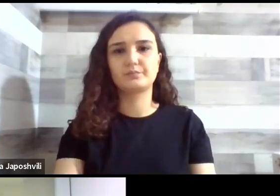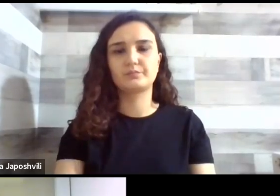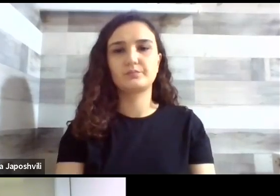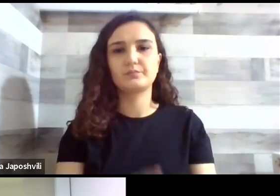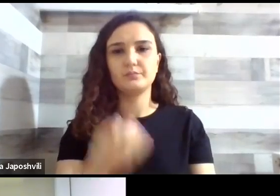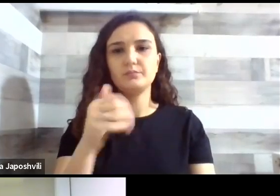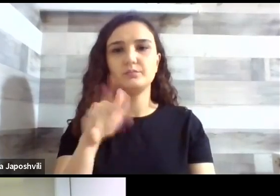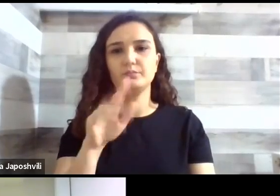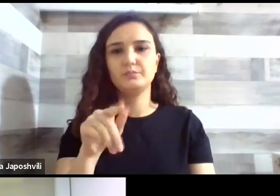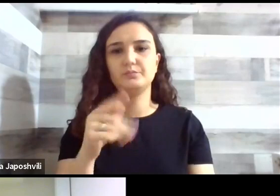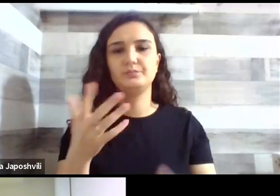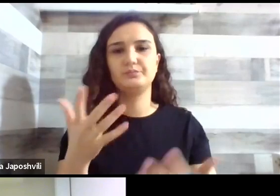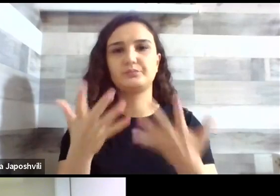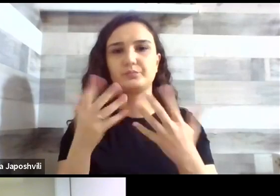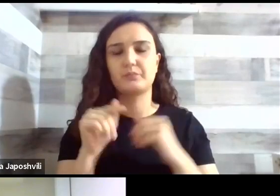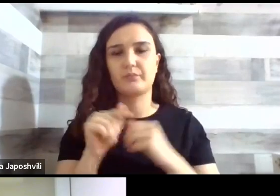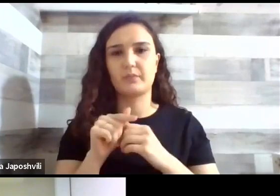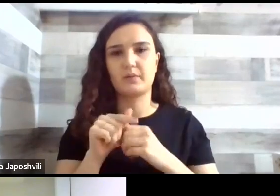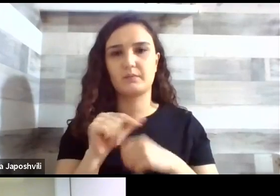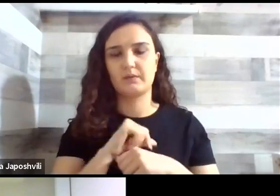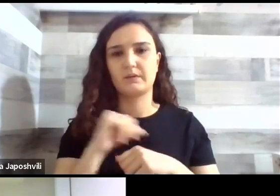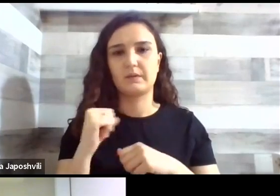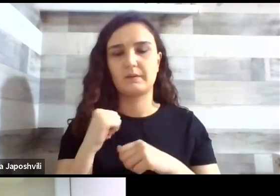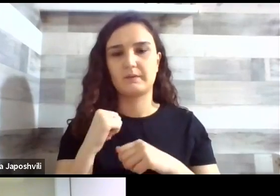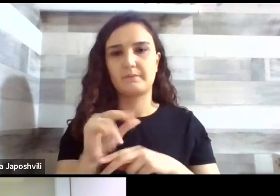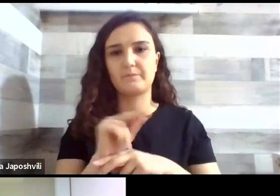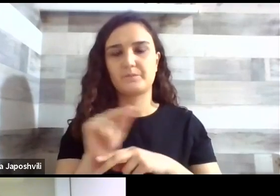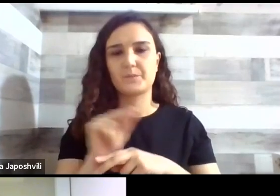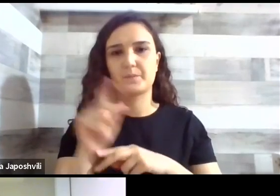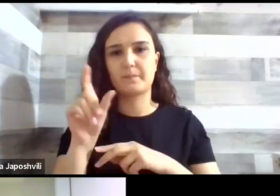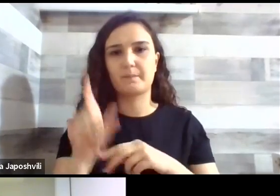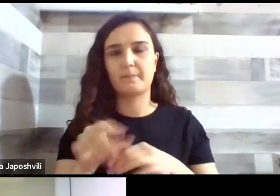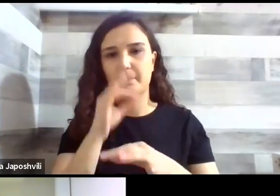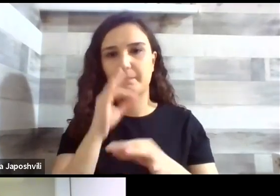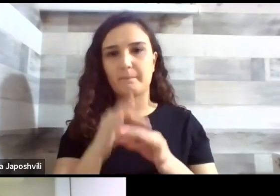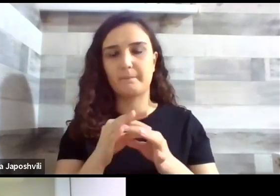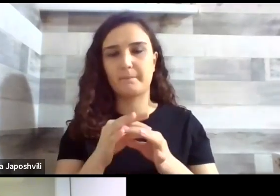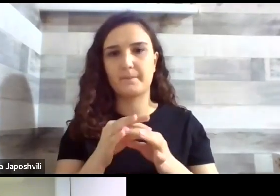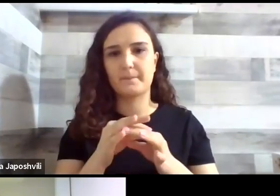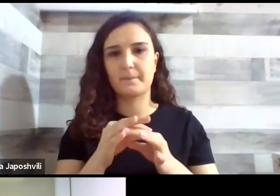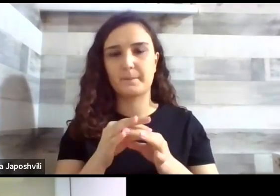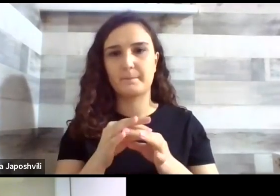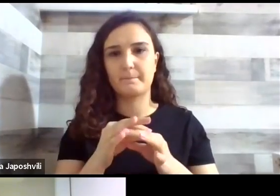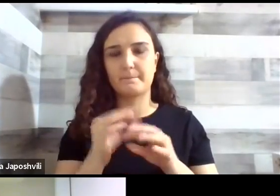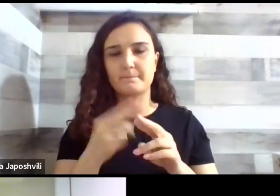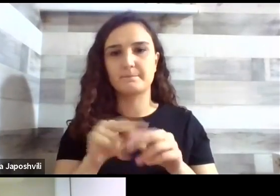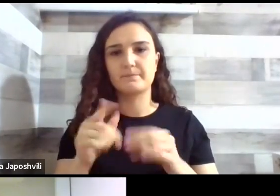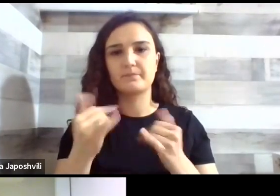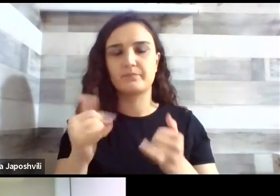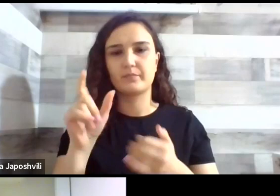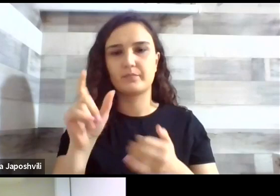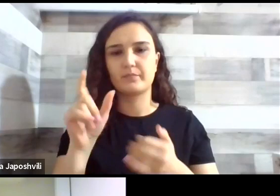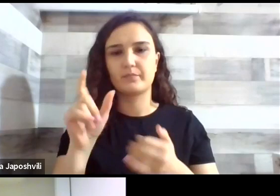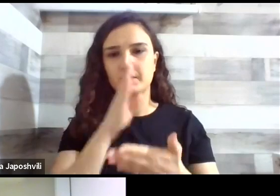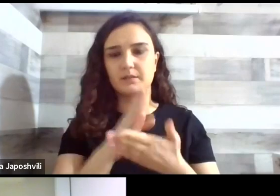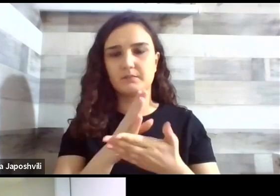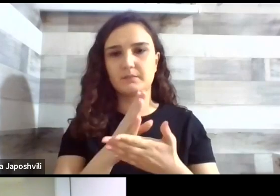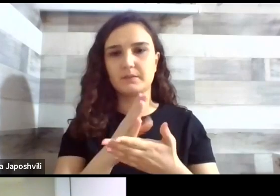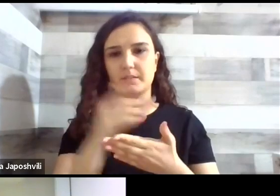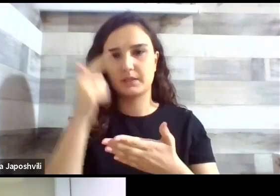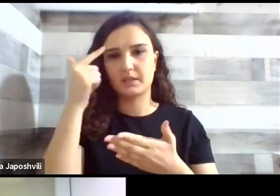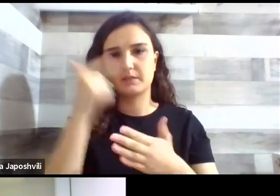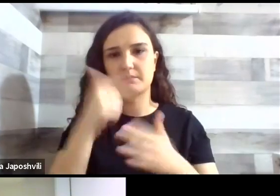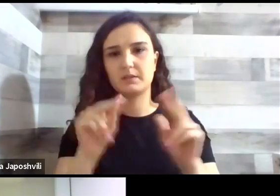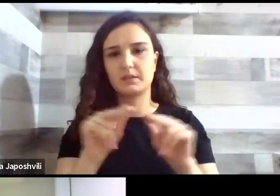უფრო იკვეთება თვითონ თერაპევტის პასუხისმგებლობა, ხო, რომ ის ახლა ხდება პირდაპირი